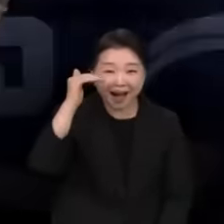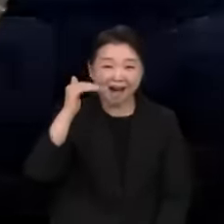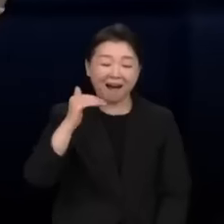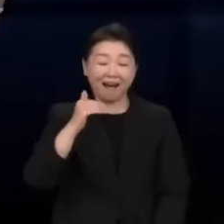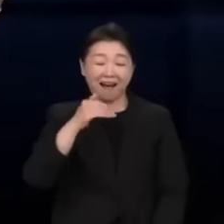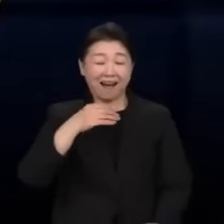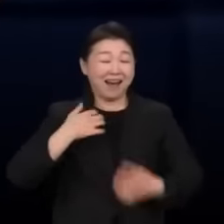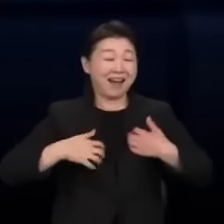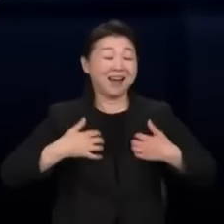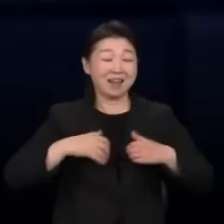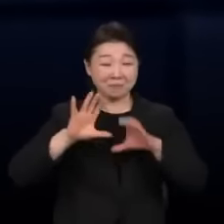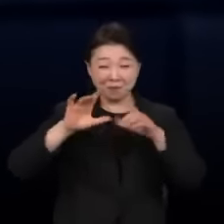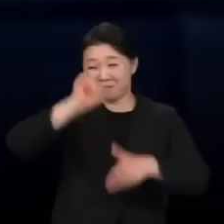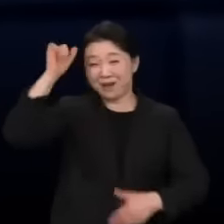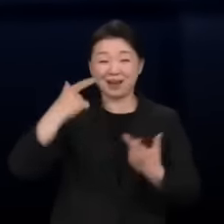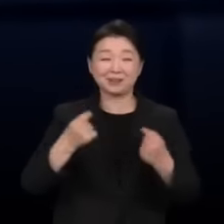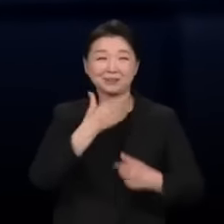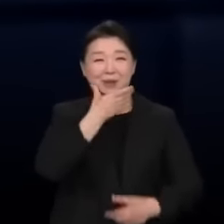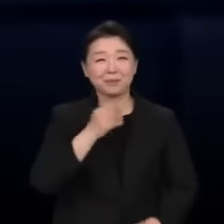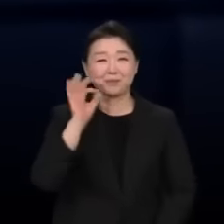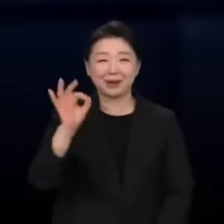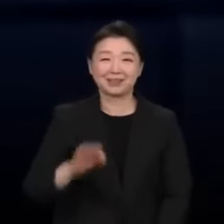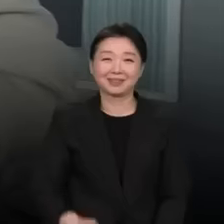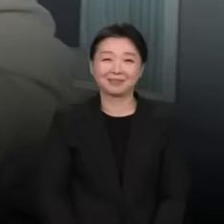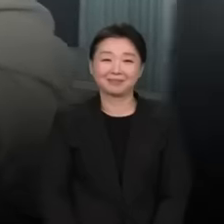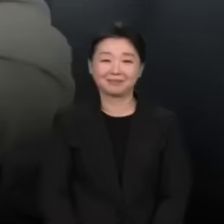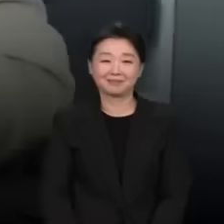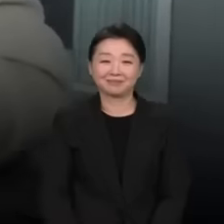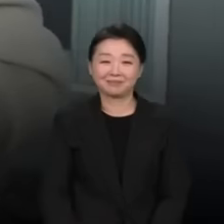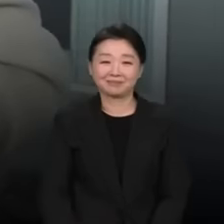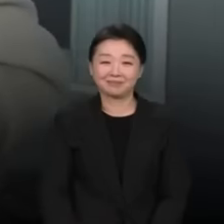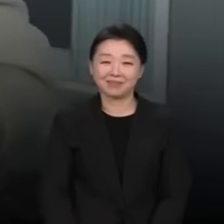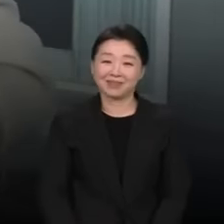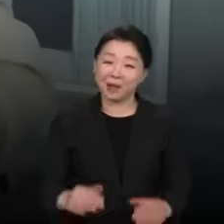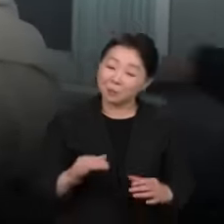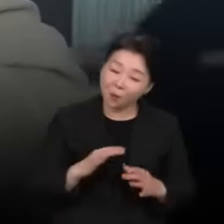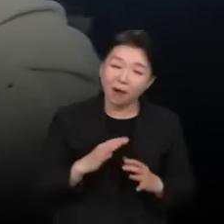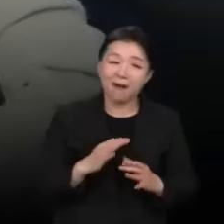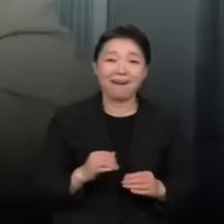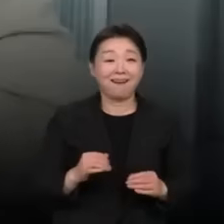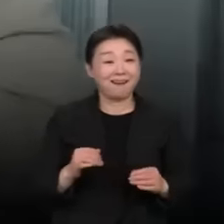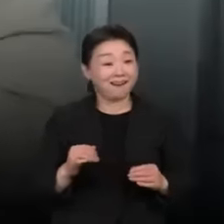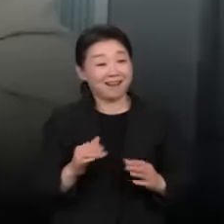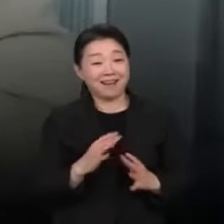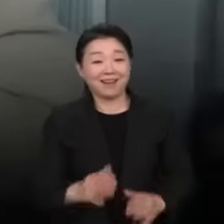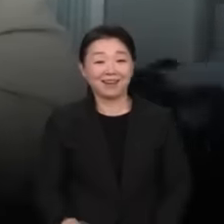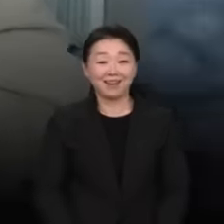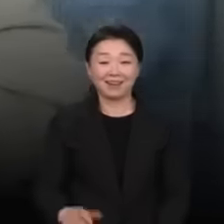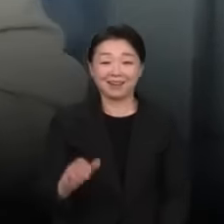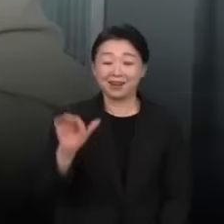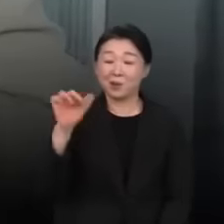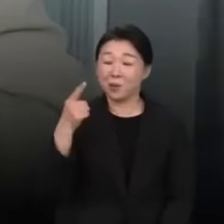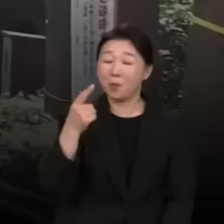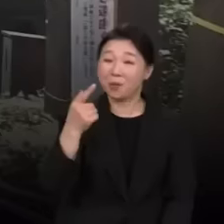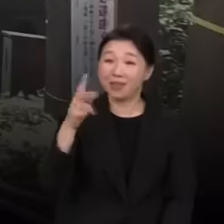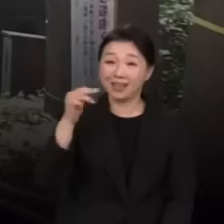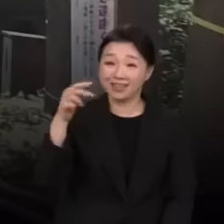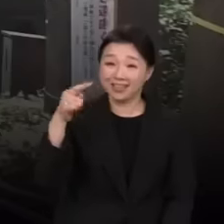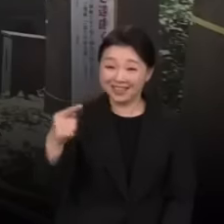마치 복권에라도 당첨된 듯 행복해했습니다. 미끄리시다. 미끄리시마시다. 너무 만루의